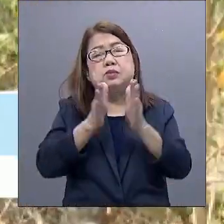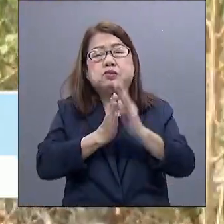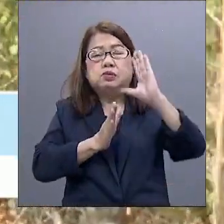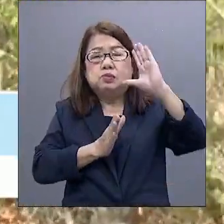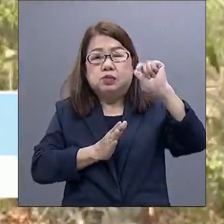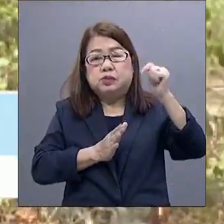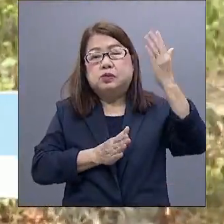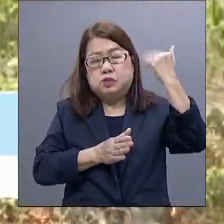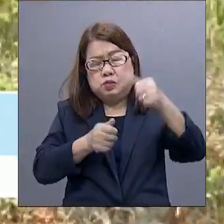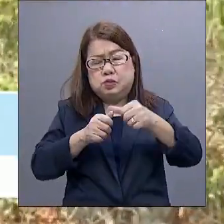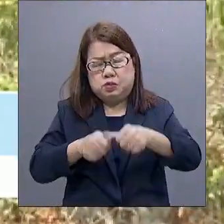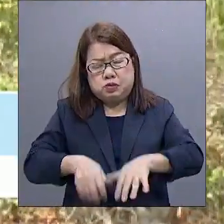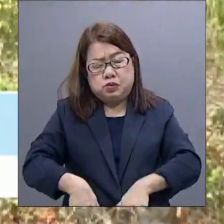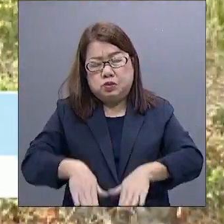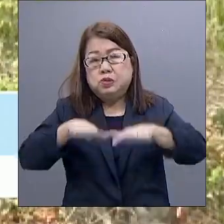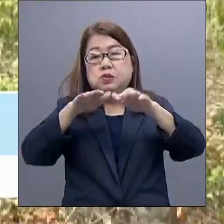เราอยู่กัมาหนัง